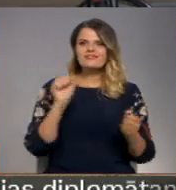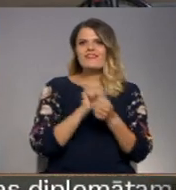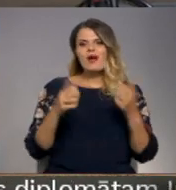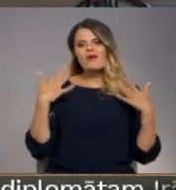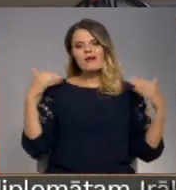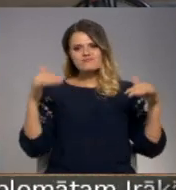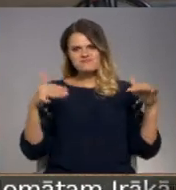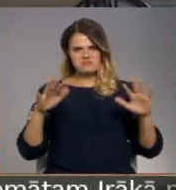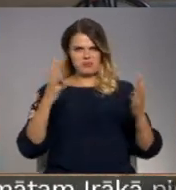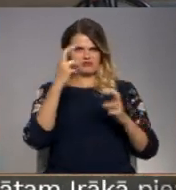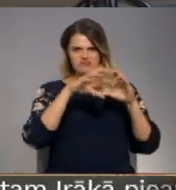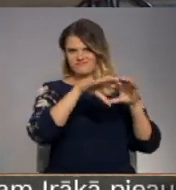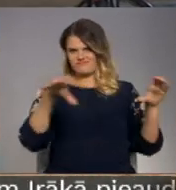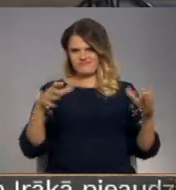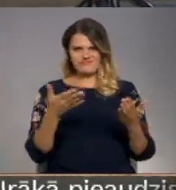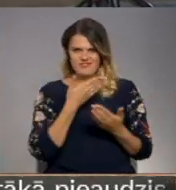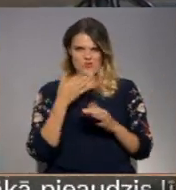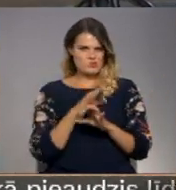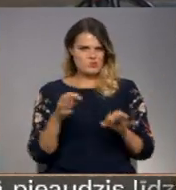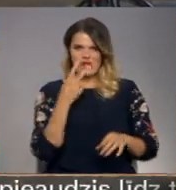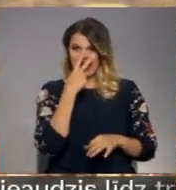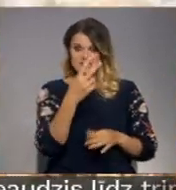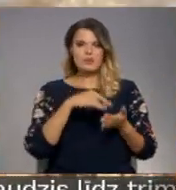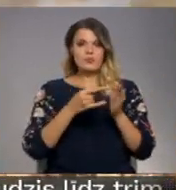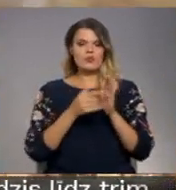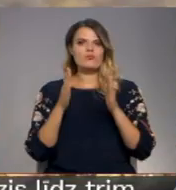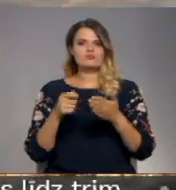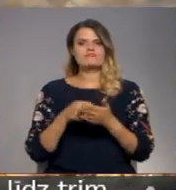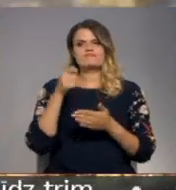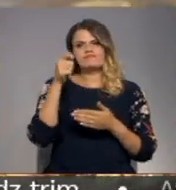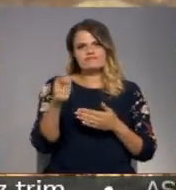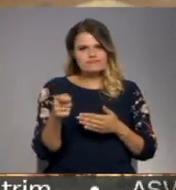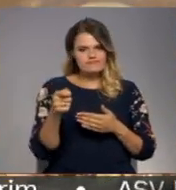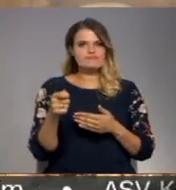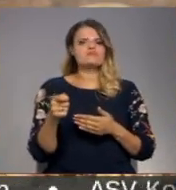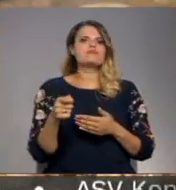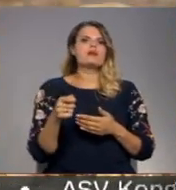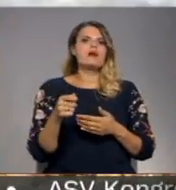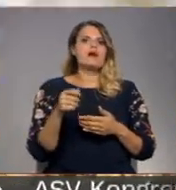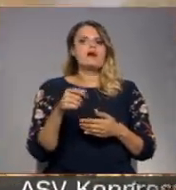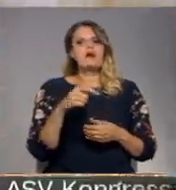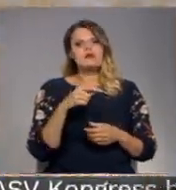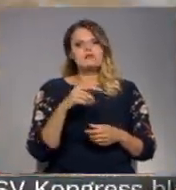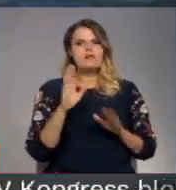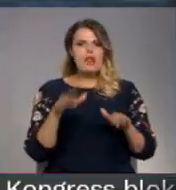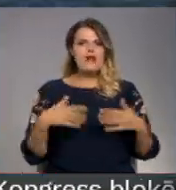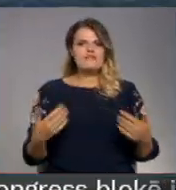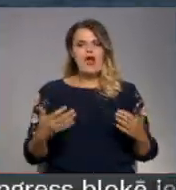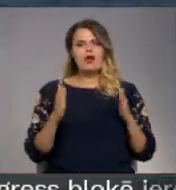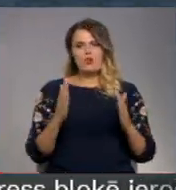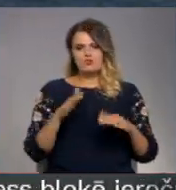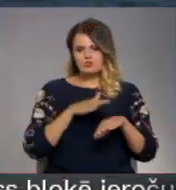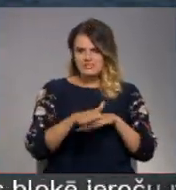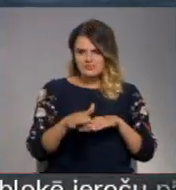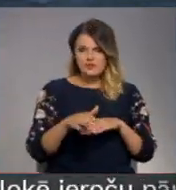atpūtnieki. Uzņēmums Skulte LNG termināla projektu virzīs nacionālo interešu objektu statusu iegūšanai, kas būtiski atvieglot tā